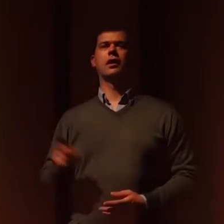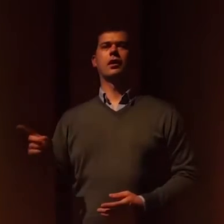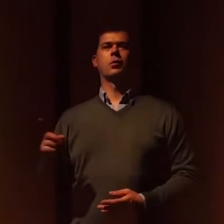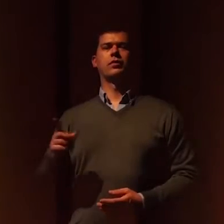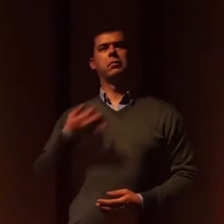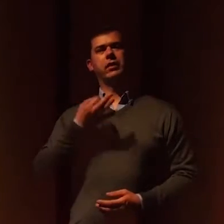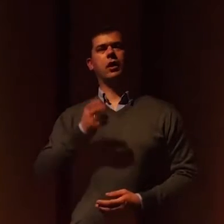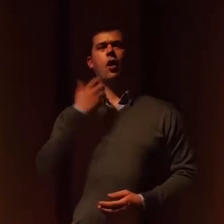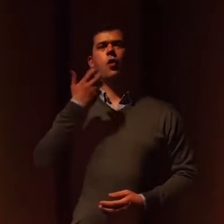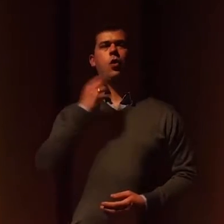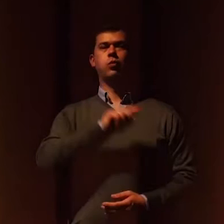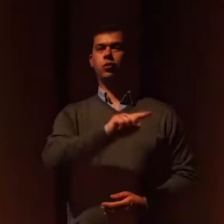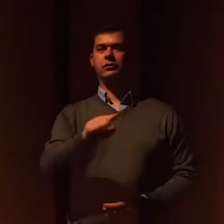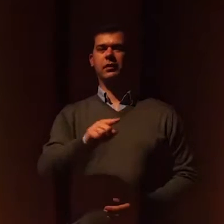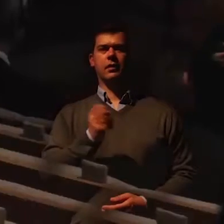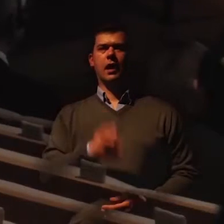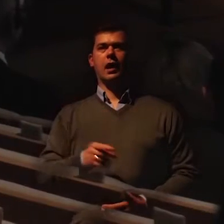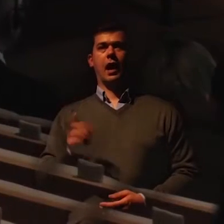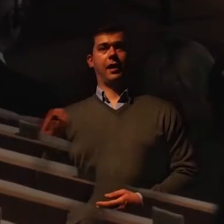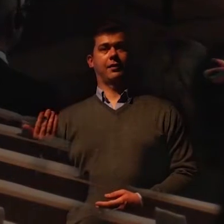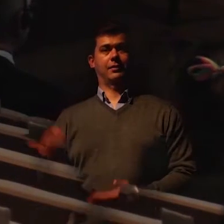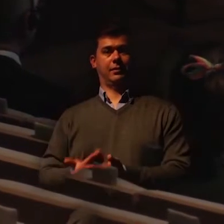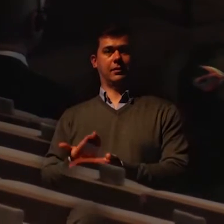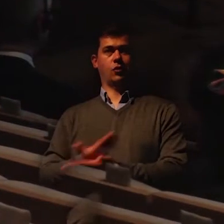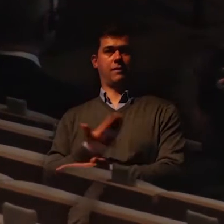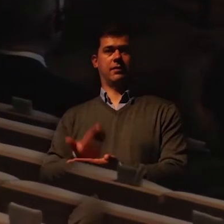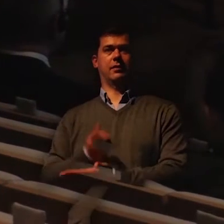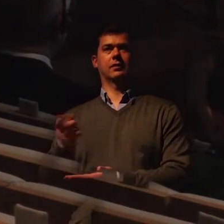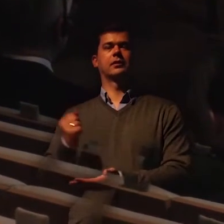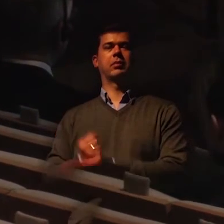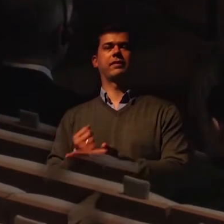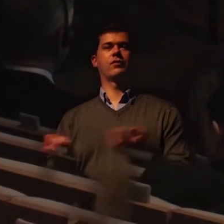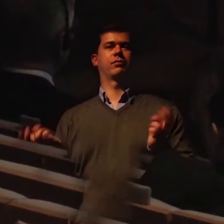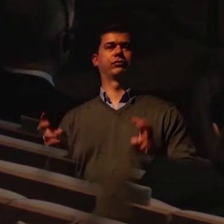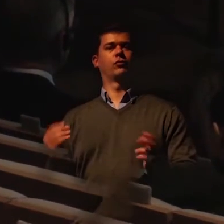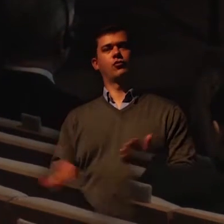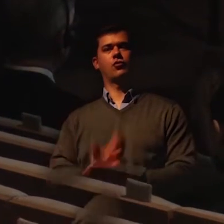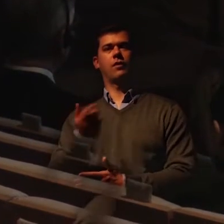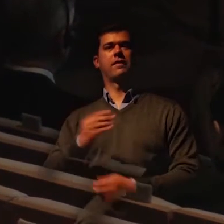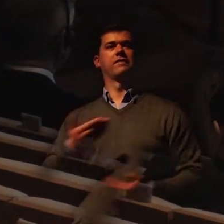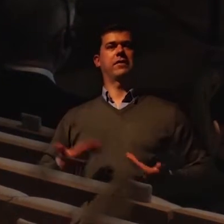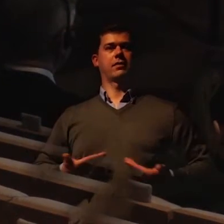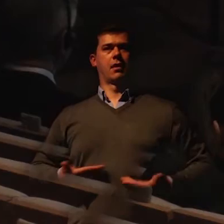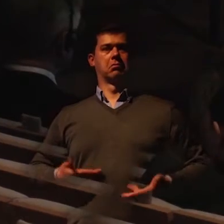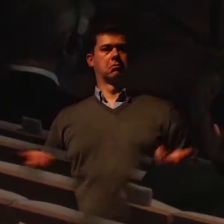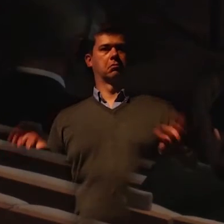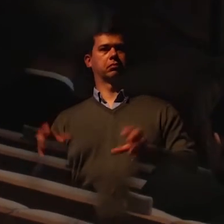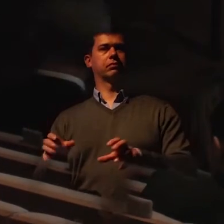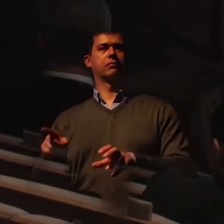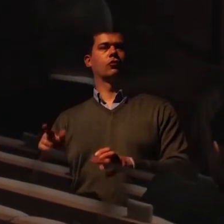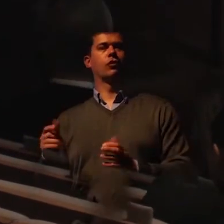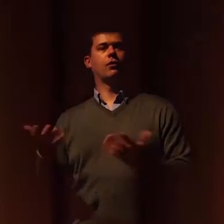bardzo bardzo Now powstałą społeczność wietnamską w